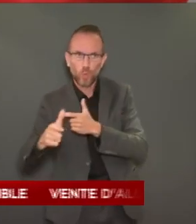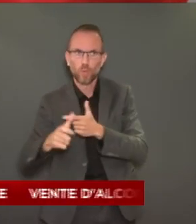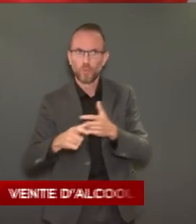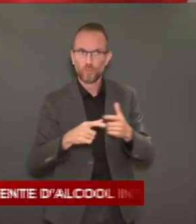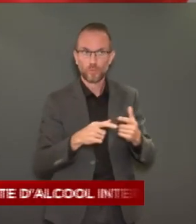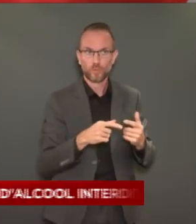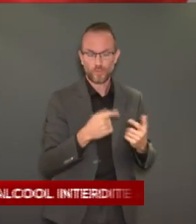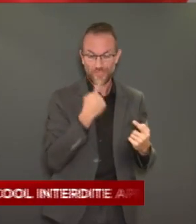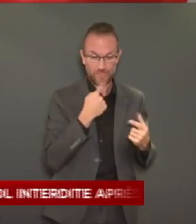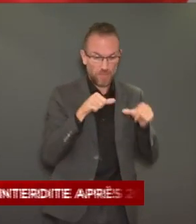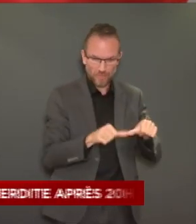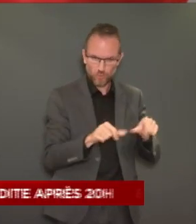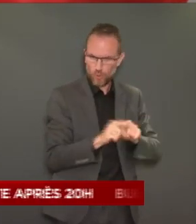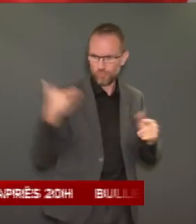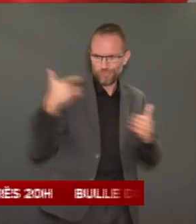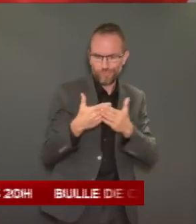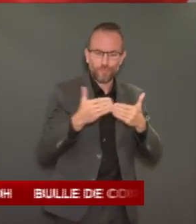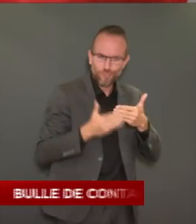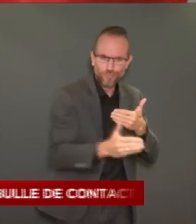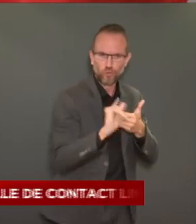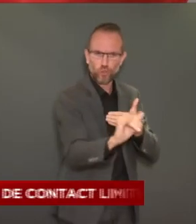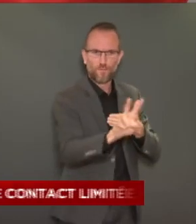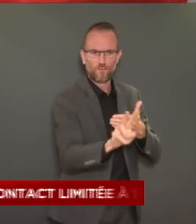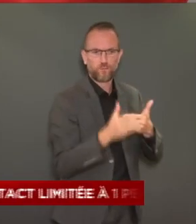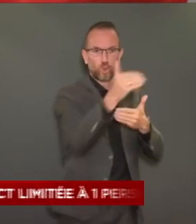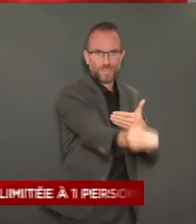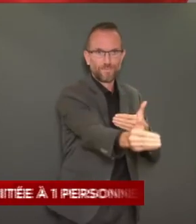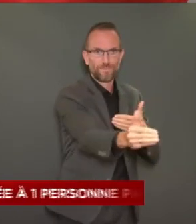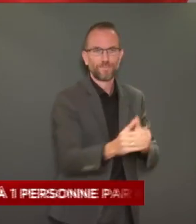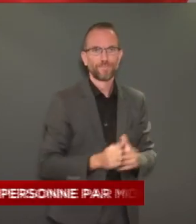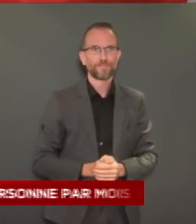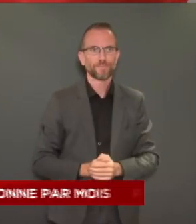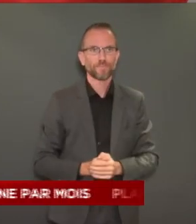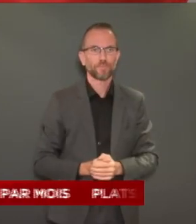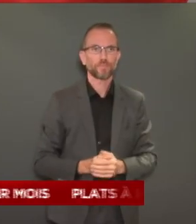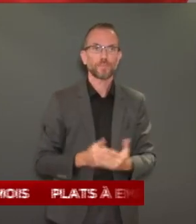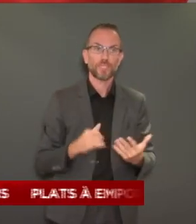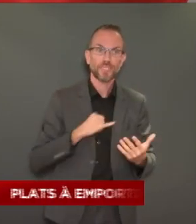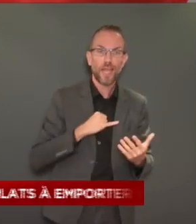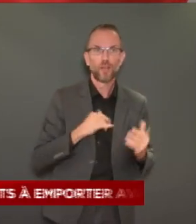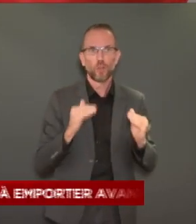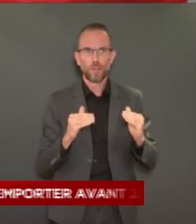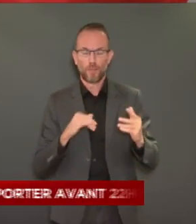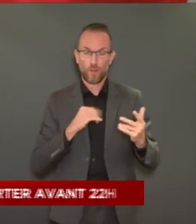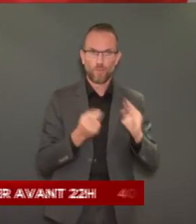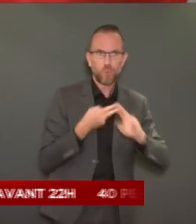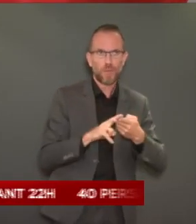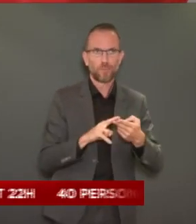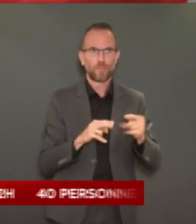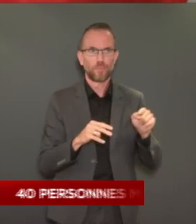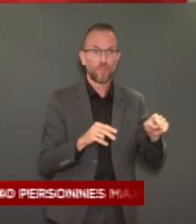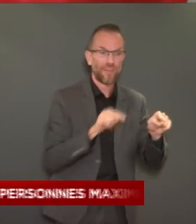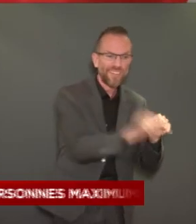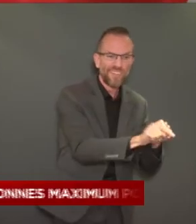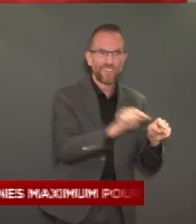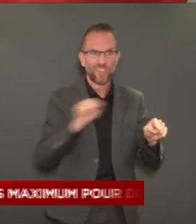vigueur. Mais nous avons un petit problème. Il y a aussi des événements où il n'y a pas de protocole. S'il n'y a